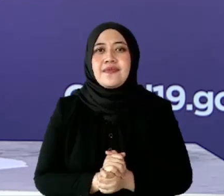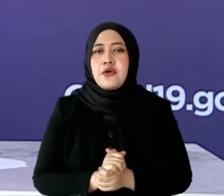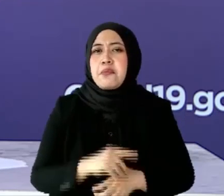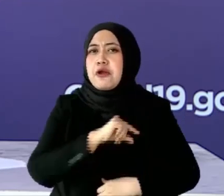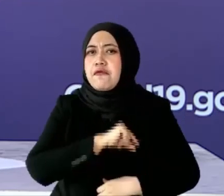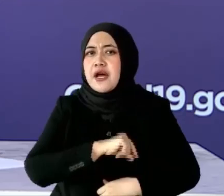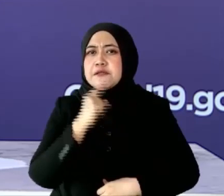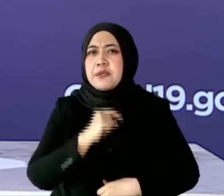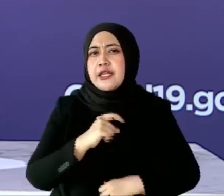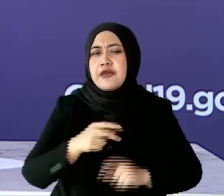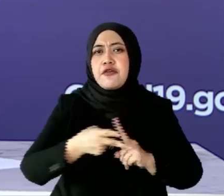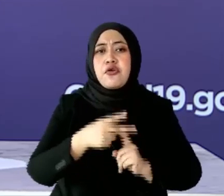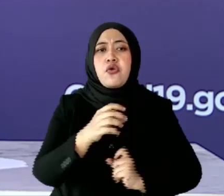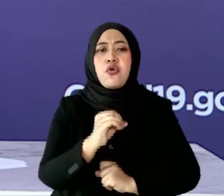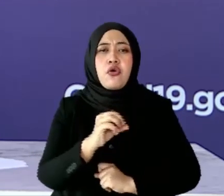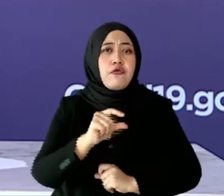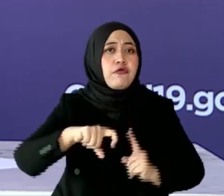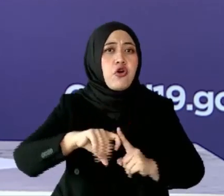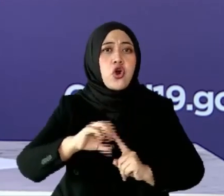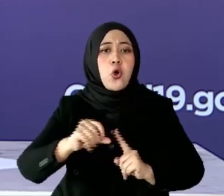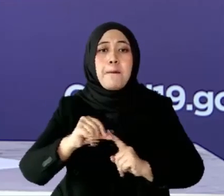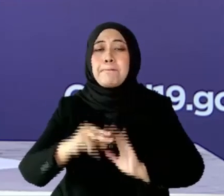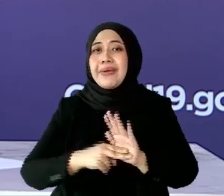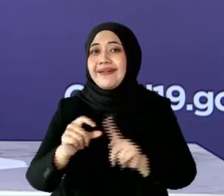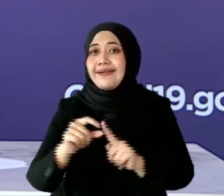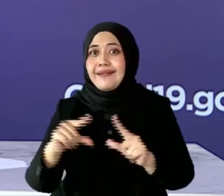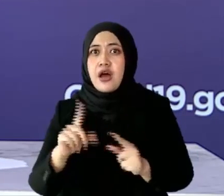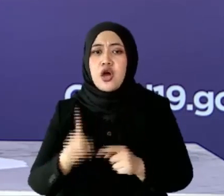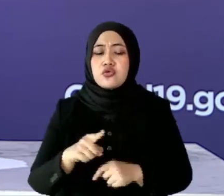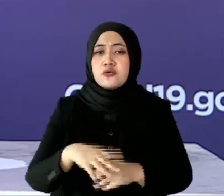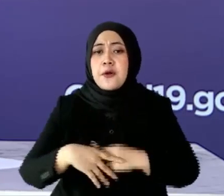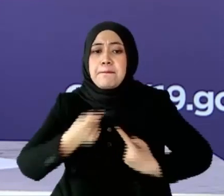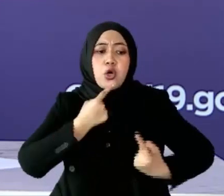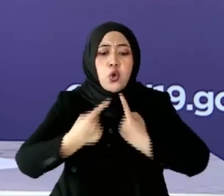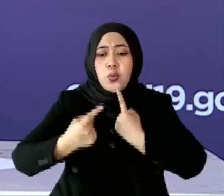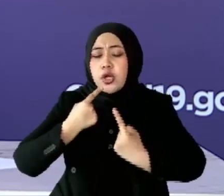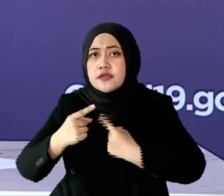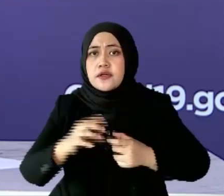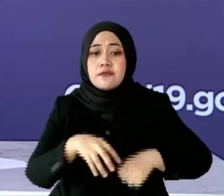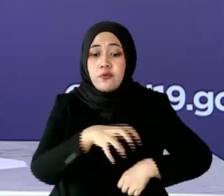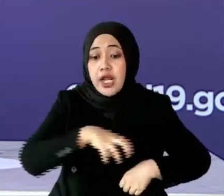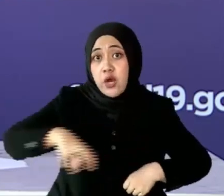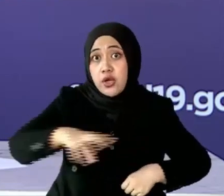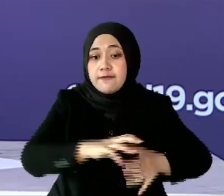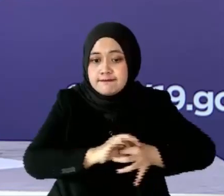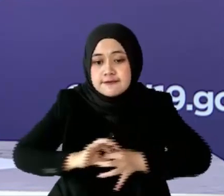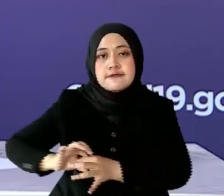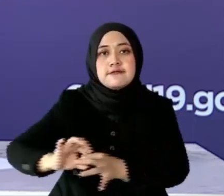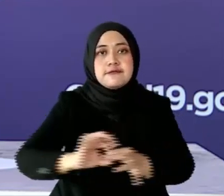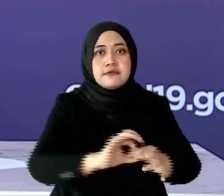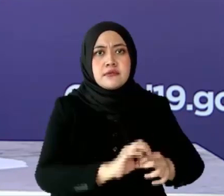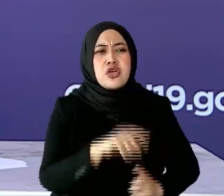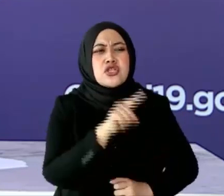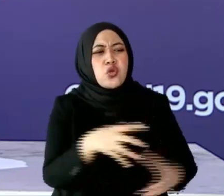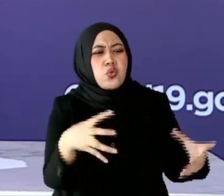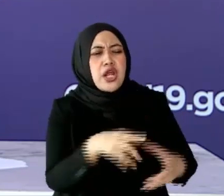seperti Forkopimda, namun dilakukannya antar wilayah, tidak hanya di dalam satu wilayah saja. Dengan